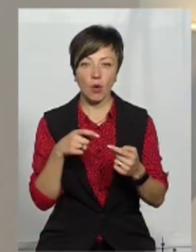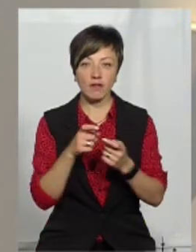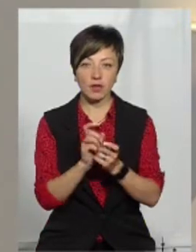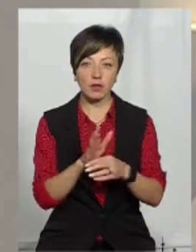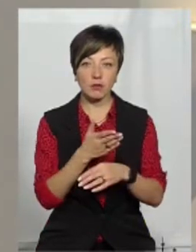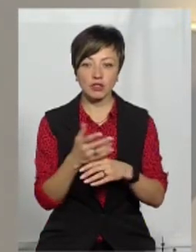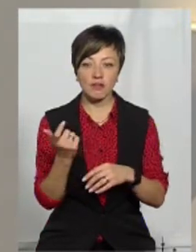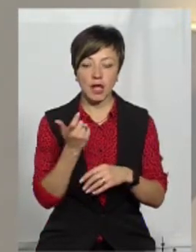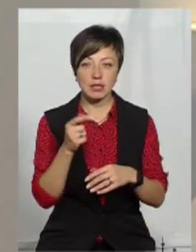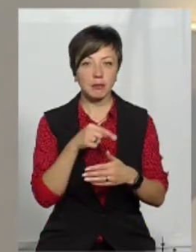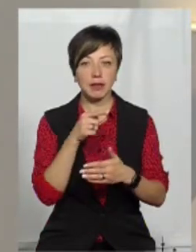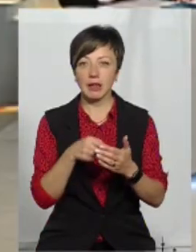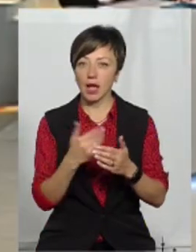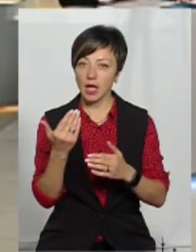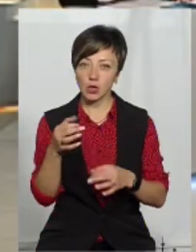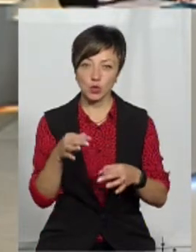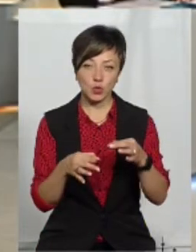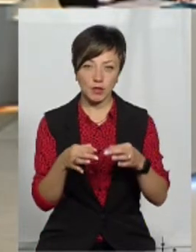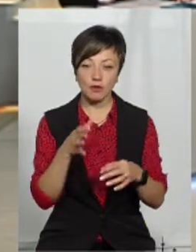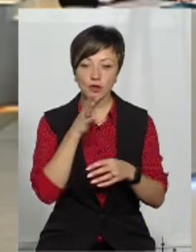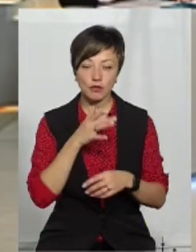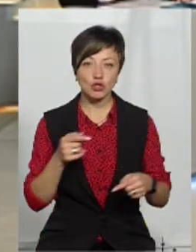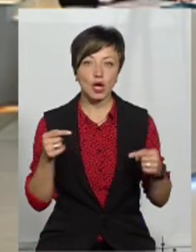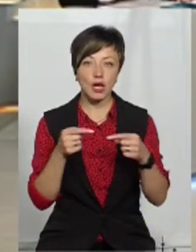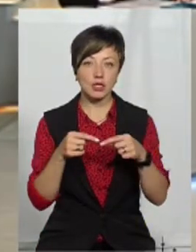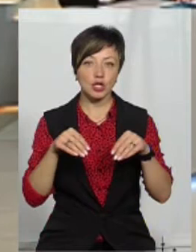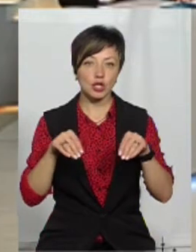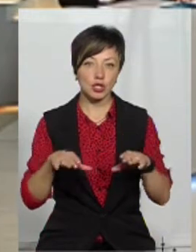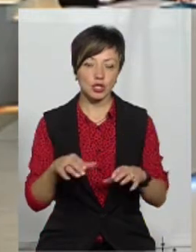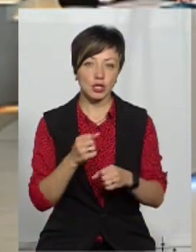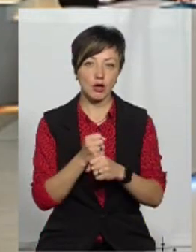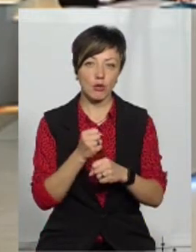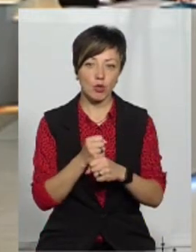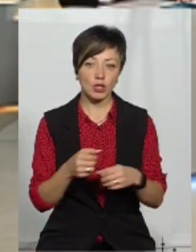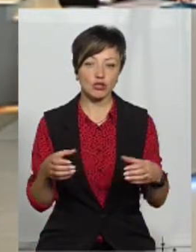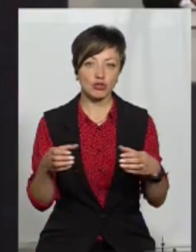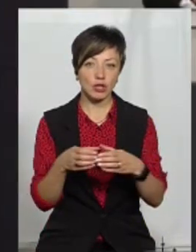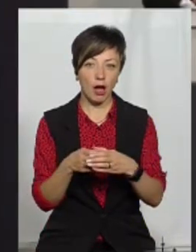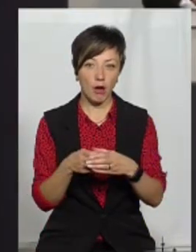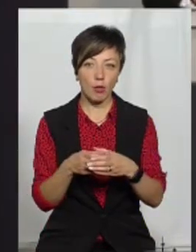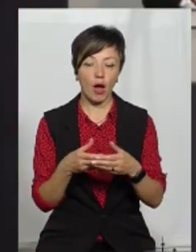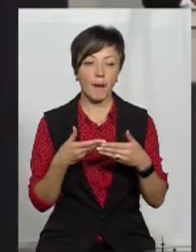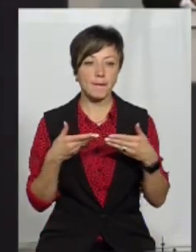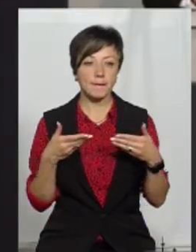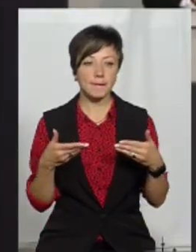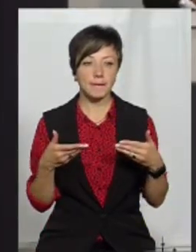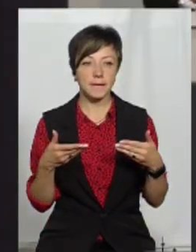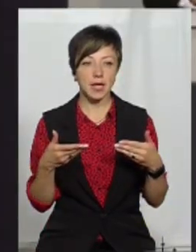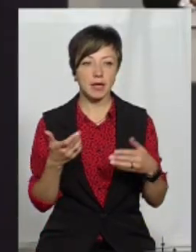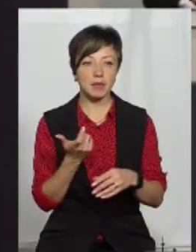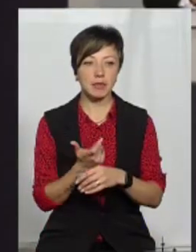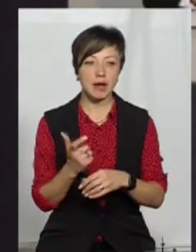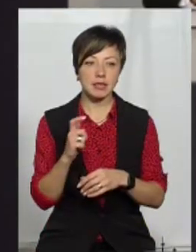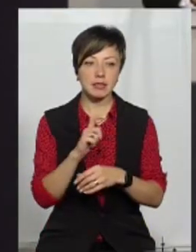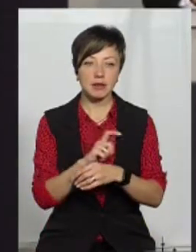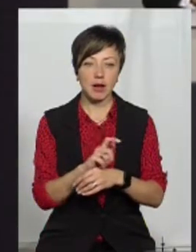ж питання судів. Але головне, що дійсно завдяки вчасній рішенню роботи штабу, ми, скажімо так,